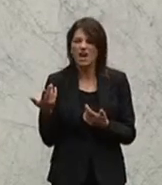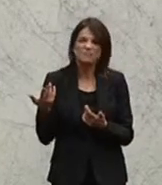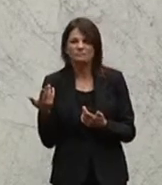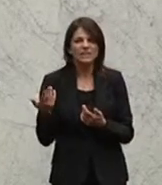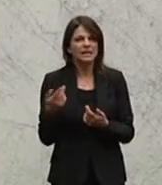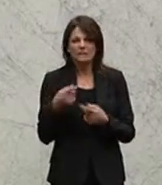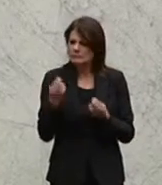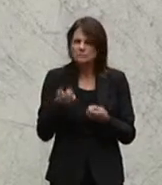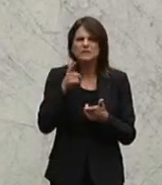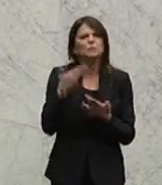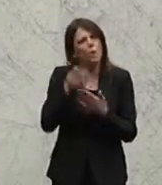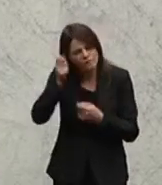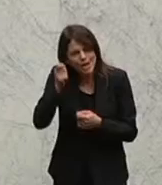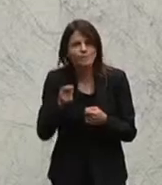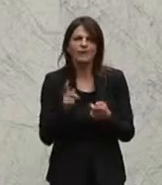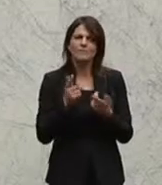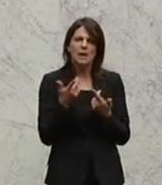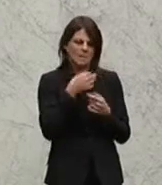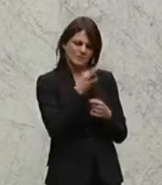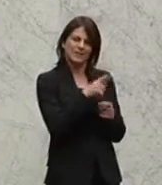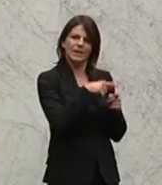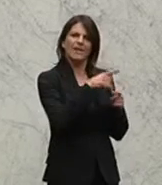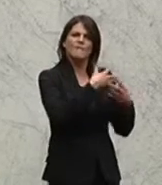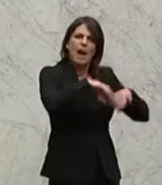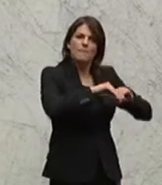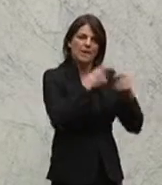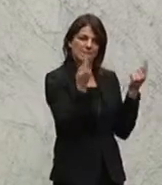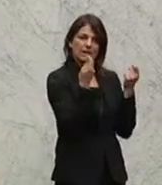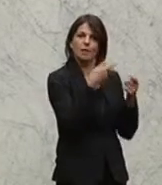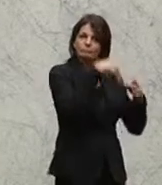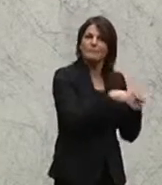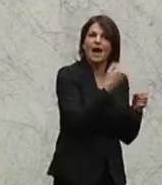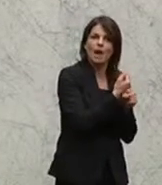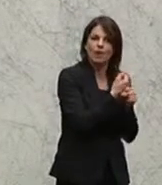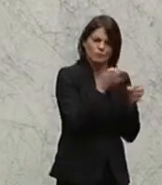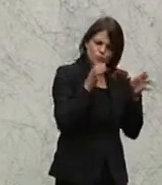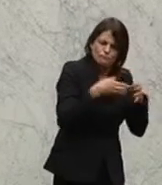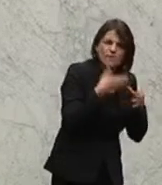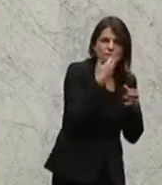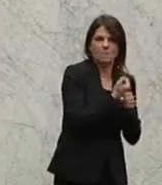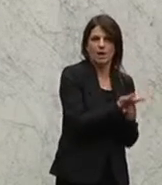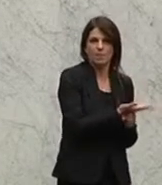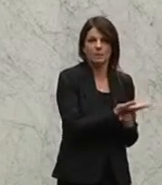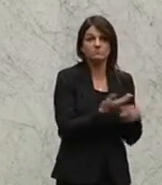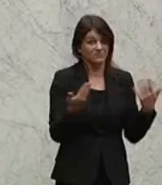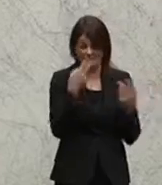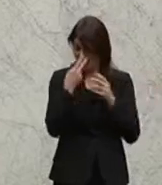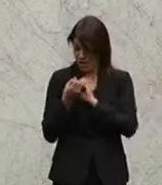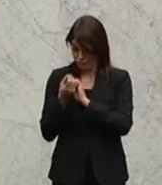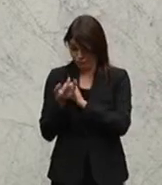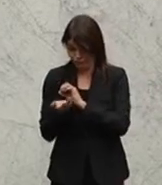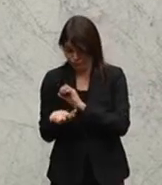nicht diese Wertschätzung, wie wenn man in so einem Familienbetrieb arbeitet. Also es ist eine Summe und eine Fülle